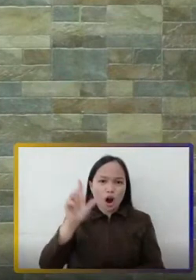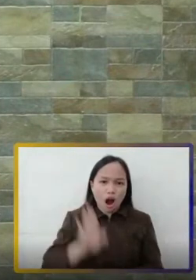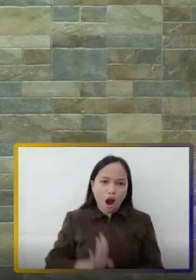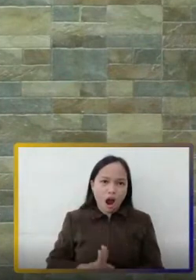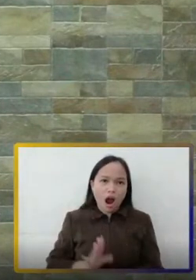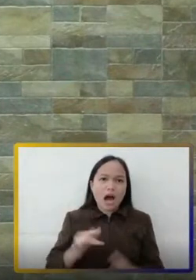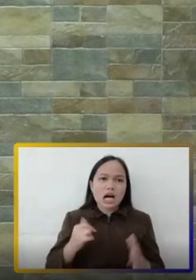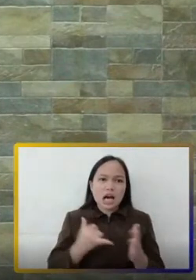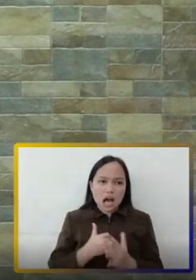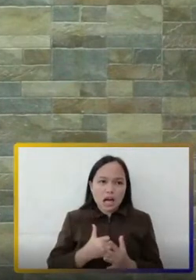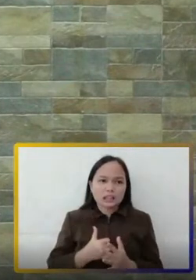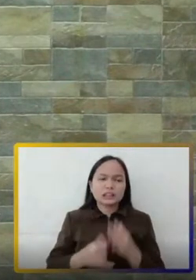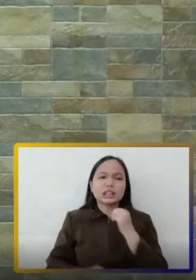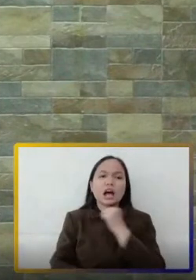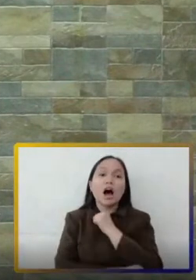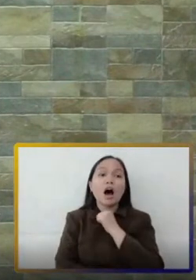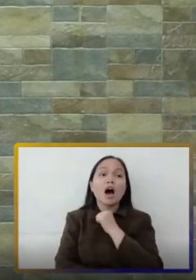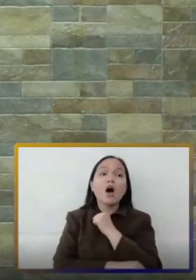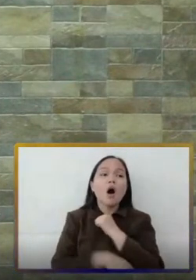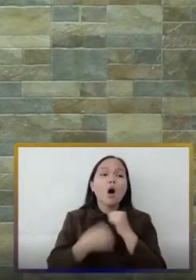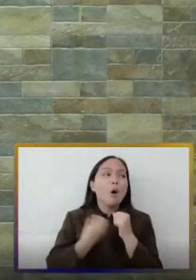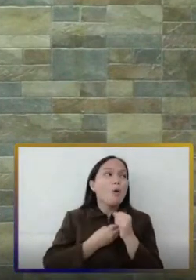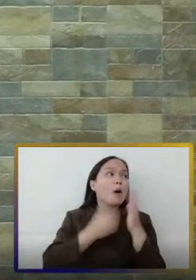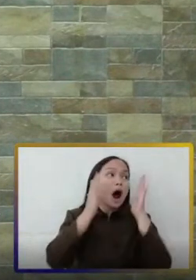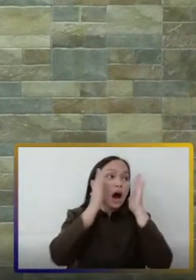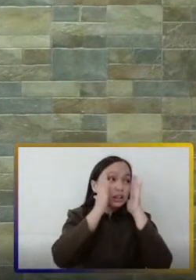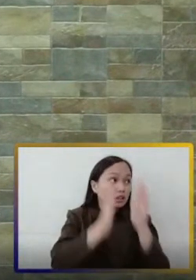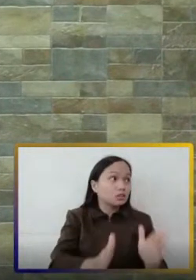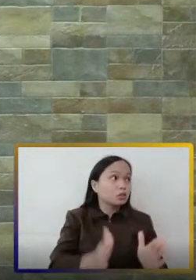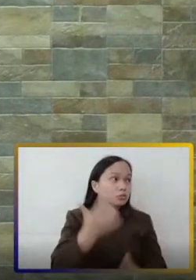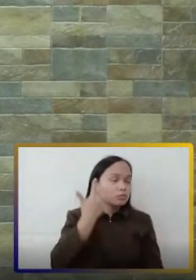Ninanakaw nito ang ating attention sa Diyos.